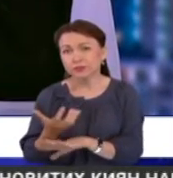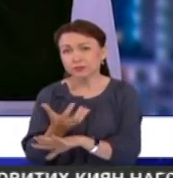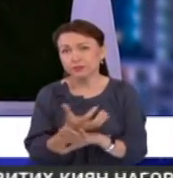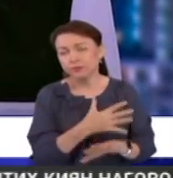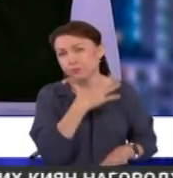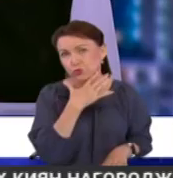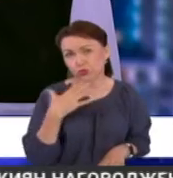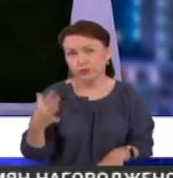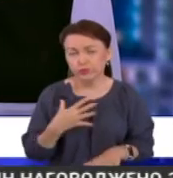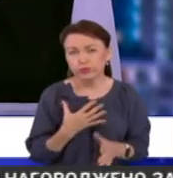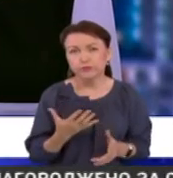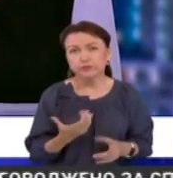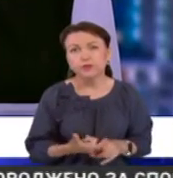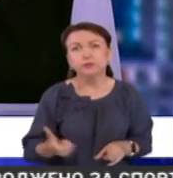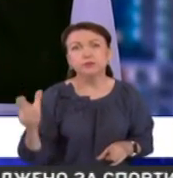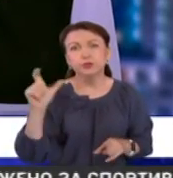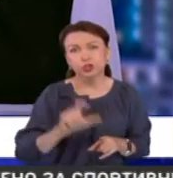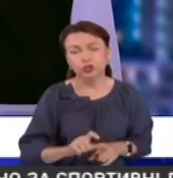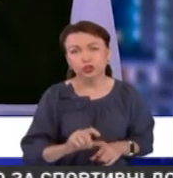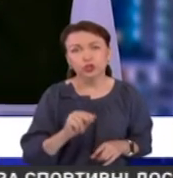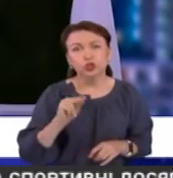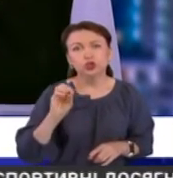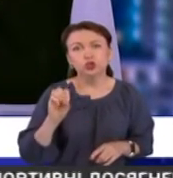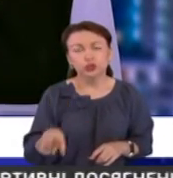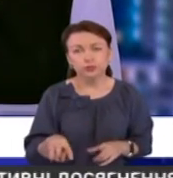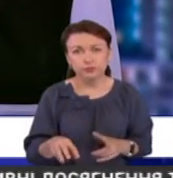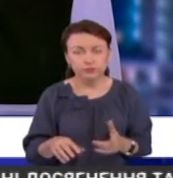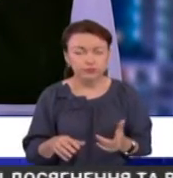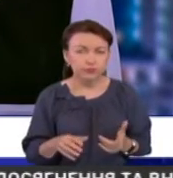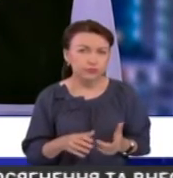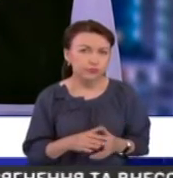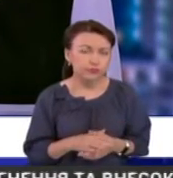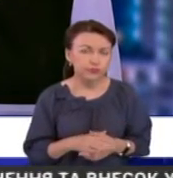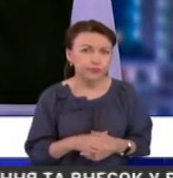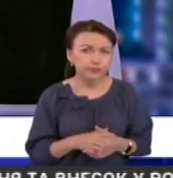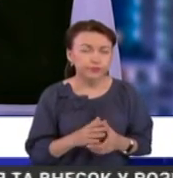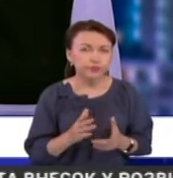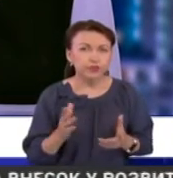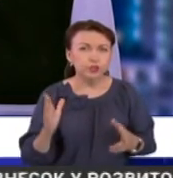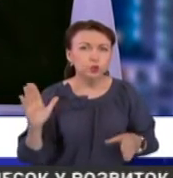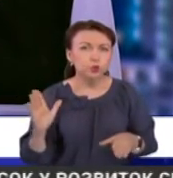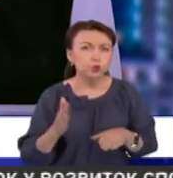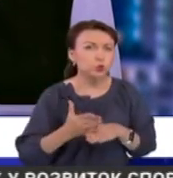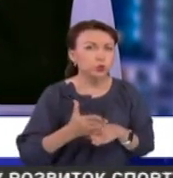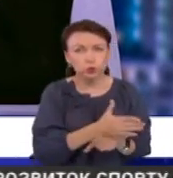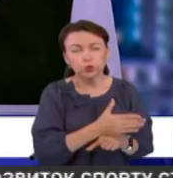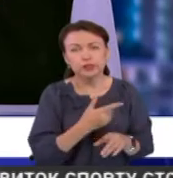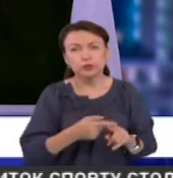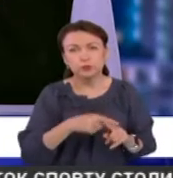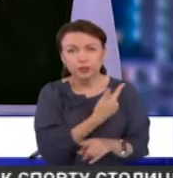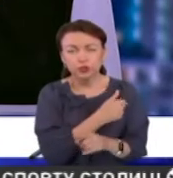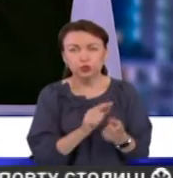недоліків було набагато більше, ніж якимось чином сунули цю медичну реформу, щоб, мабуть, я не